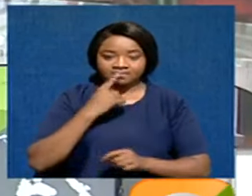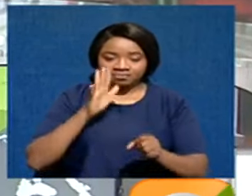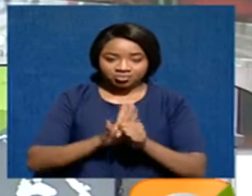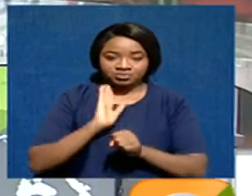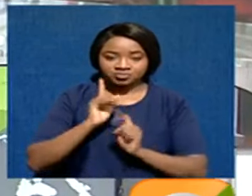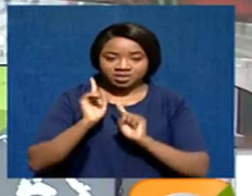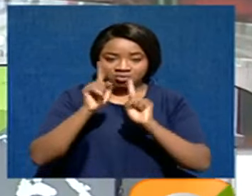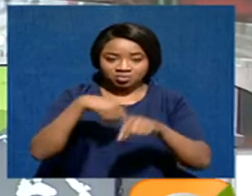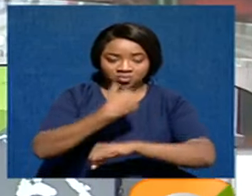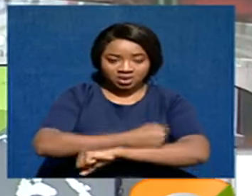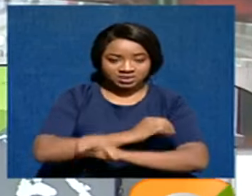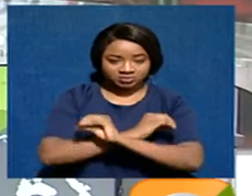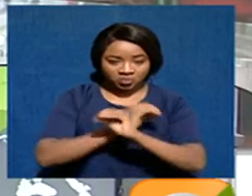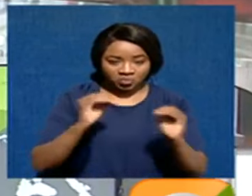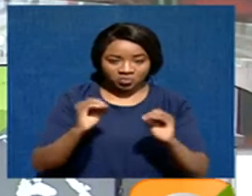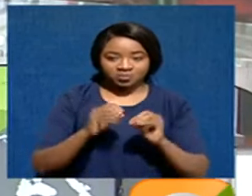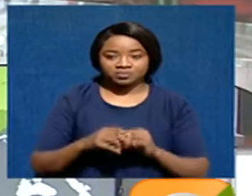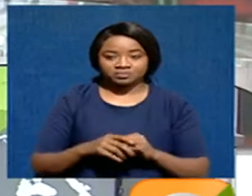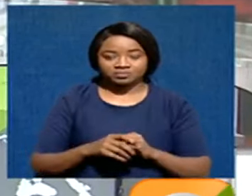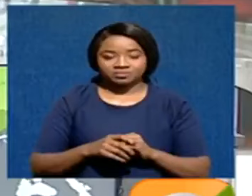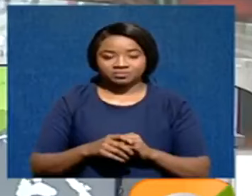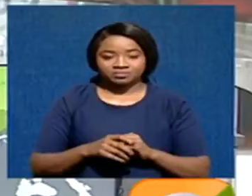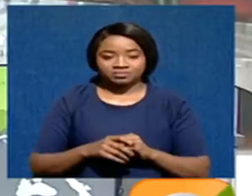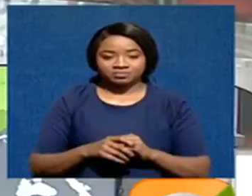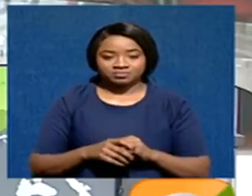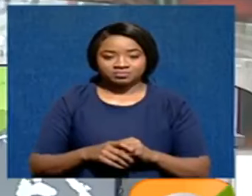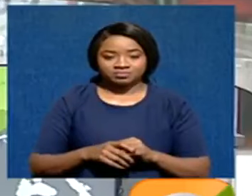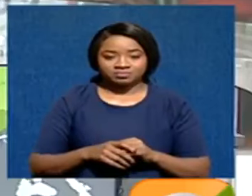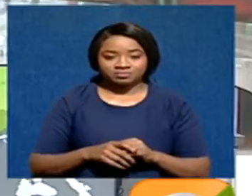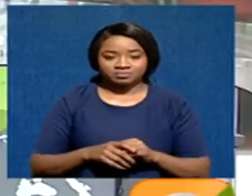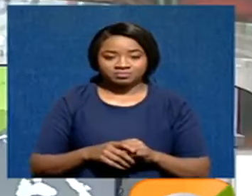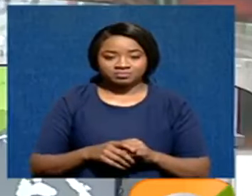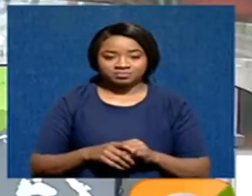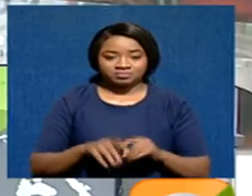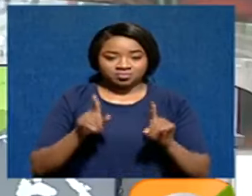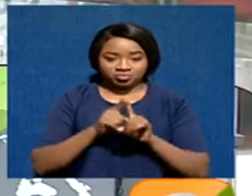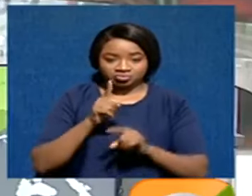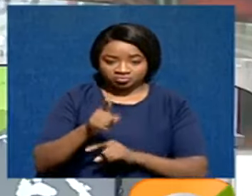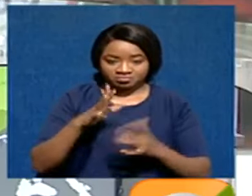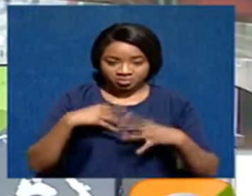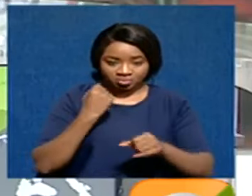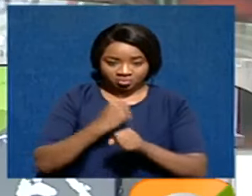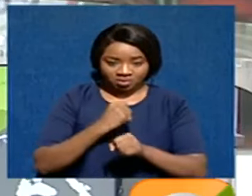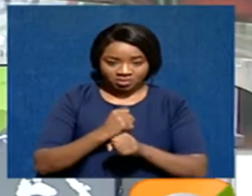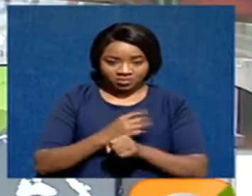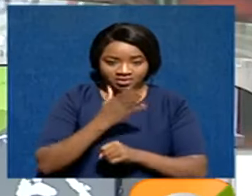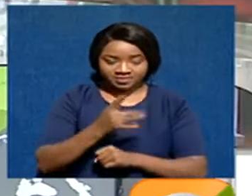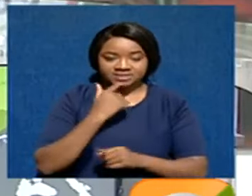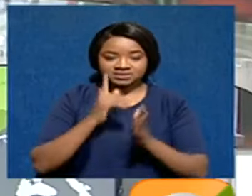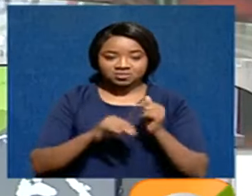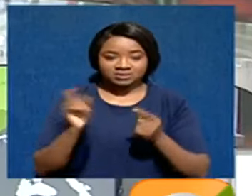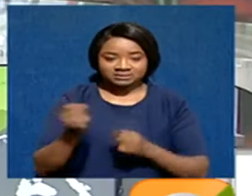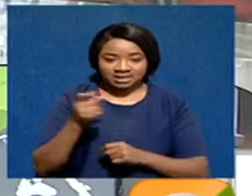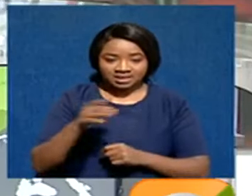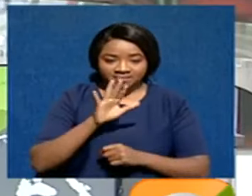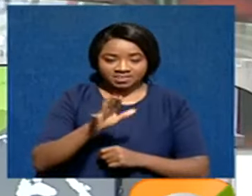licha ya kusitishwa kwa mgomo wa kitaifa wa wahadhiri wa vyuo vikuu vya umma. Wafanyakazi wa chuo hicho wakidai malimbikizi ya mishahara na